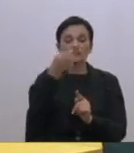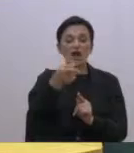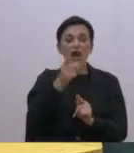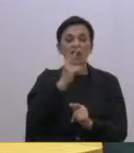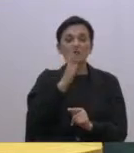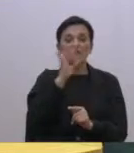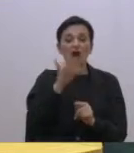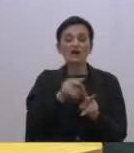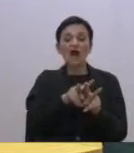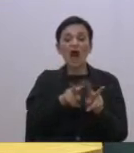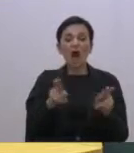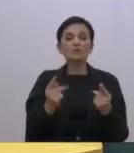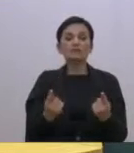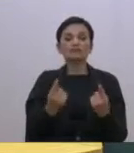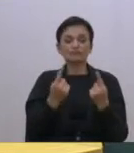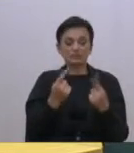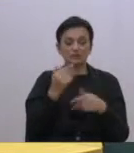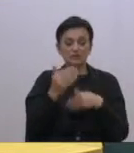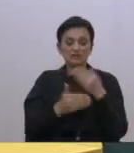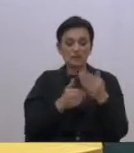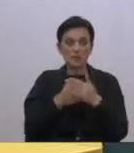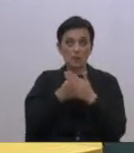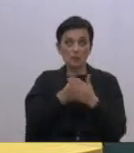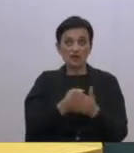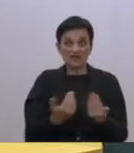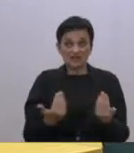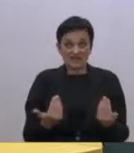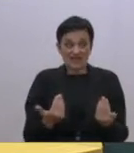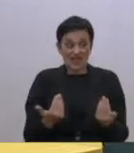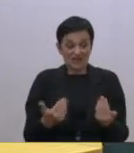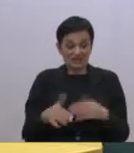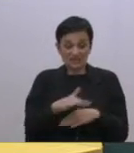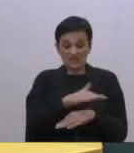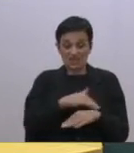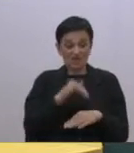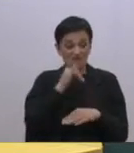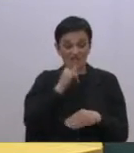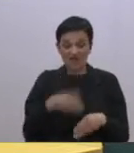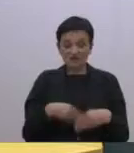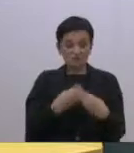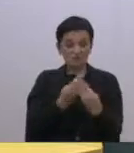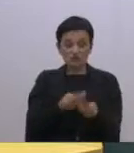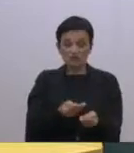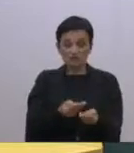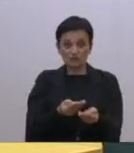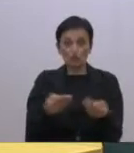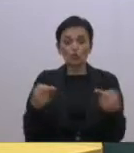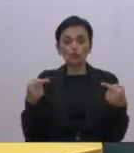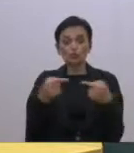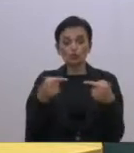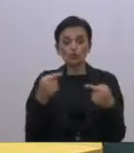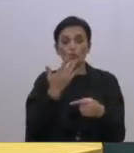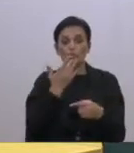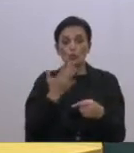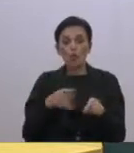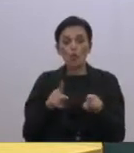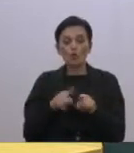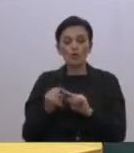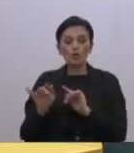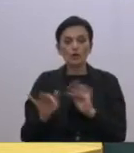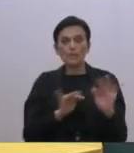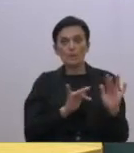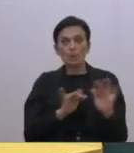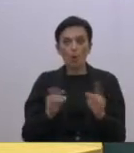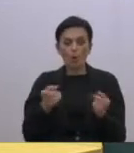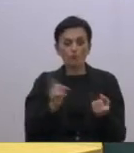მასშტაბის წარმატებას მიაღწიონ. და დღეს ამ გარემოს ჩვენ მათ ვერ დავახვედრებთ, იმიტომ რომ ზუსტად პოლიტიკა მოქმედებს